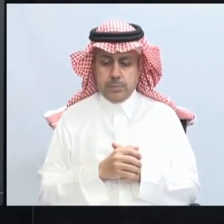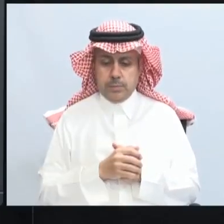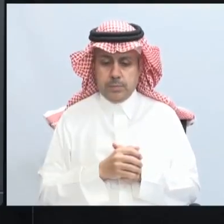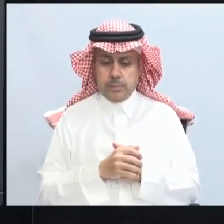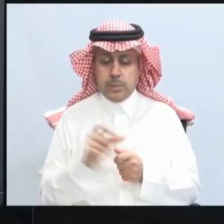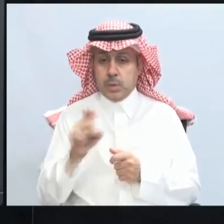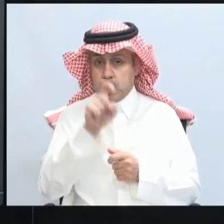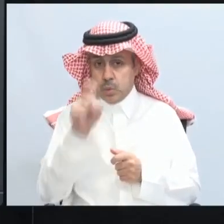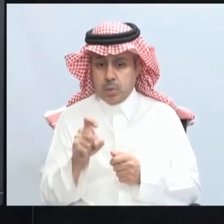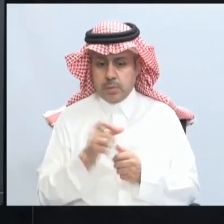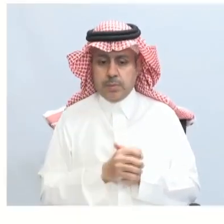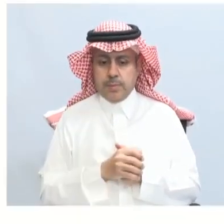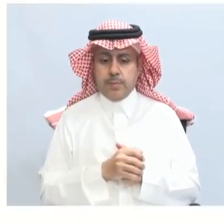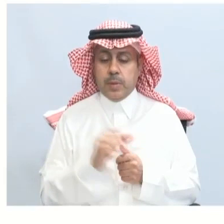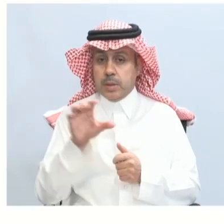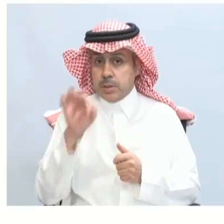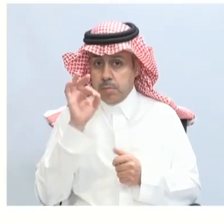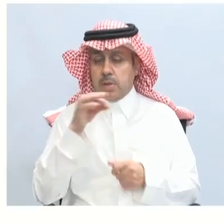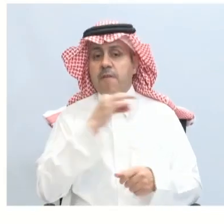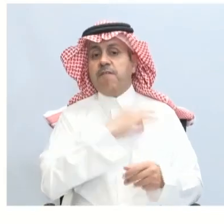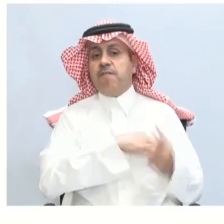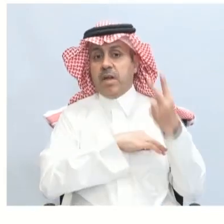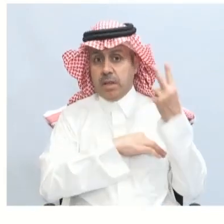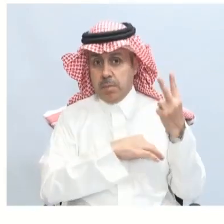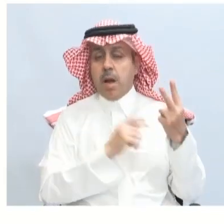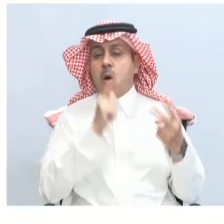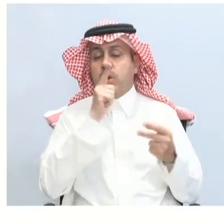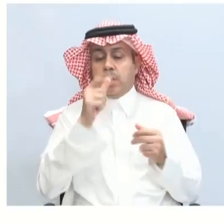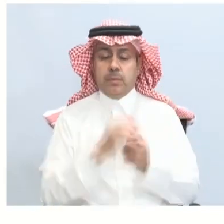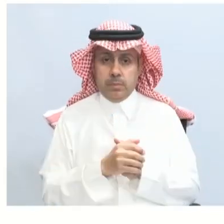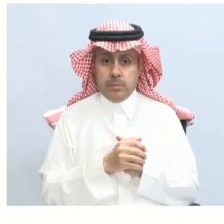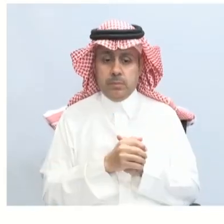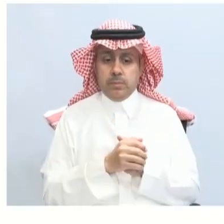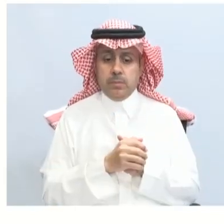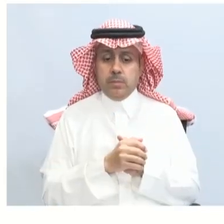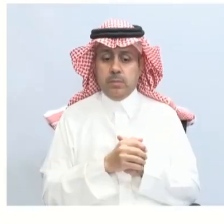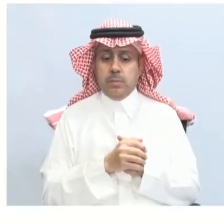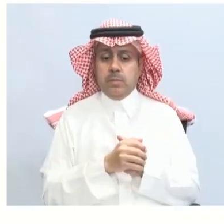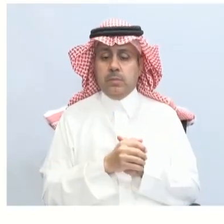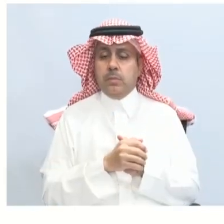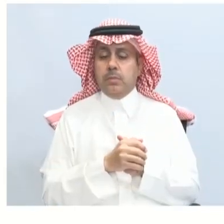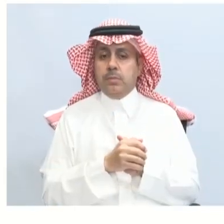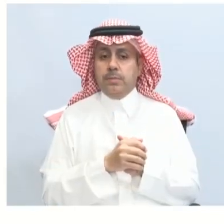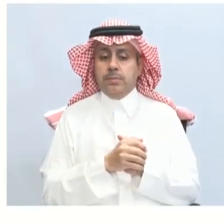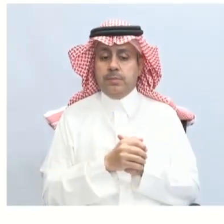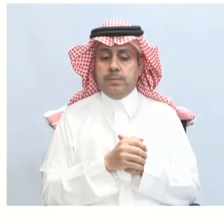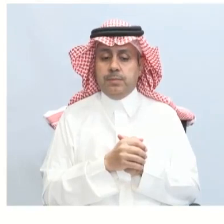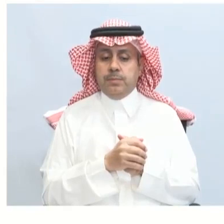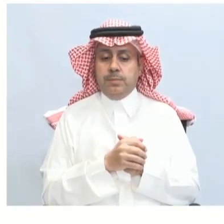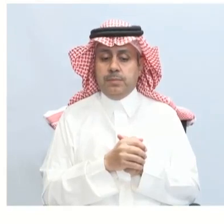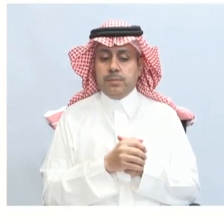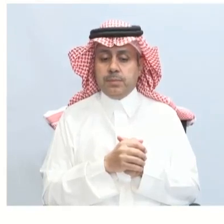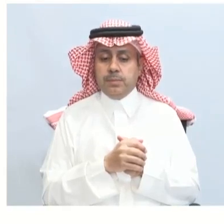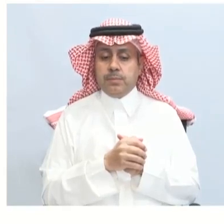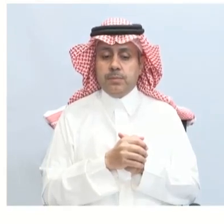السؤال الاخر استنبط فائدتين من قوله تعالى خلق الله السماوات والارض بالحق ان في ذلك